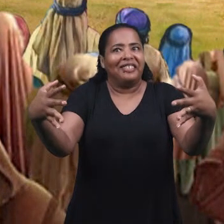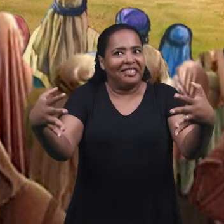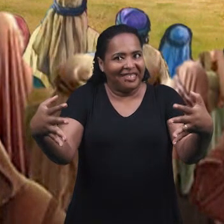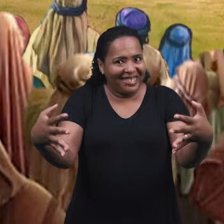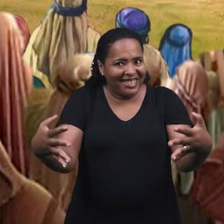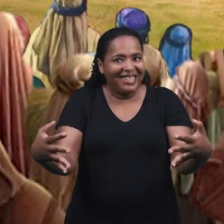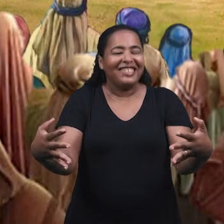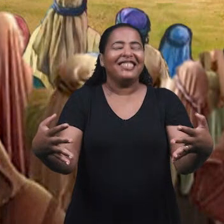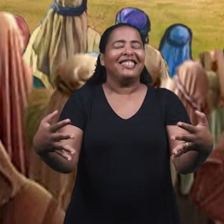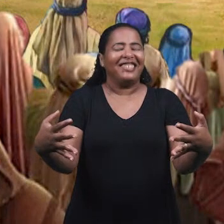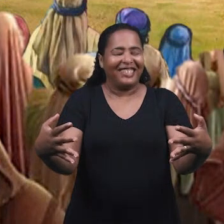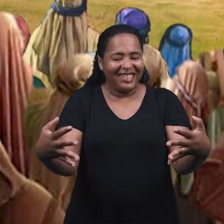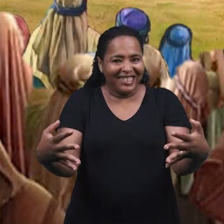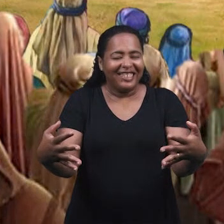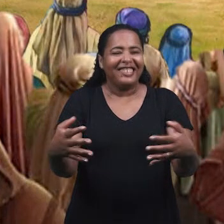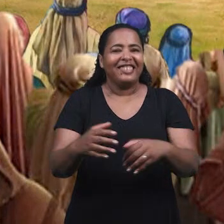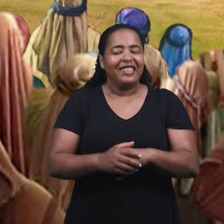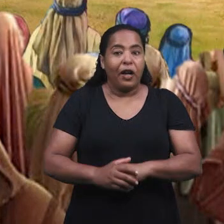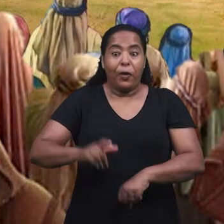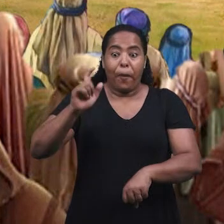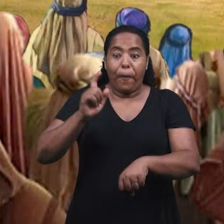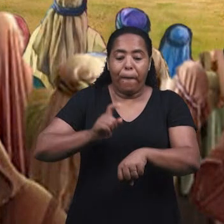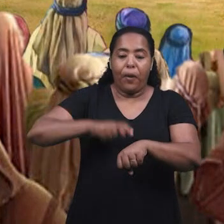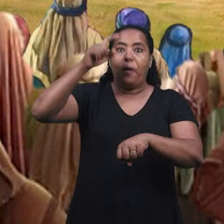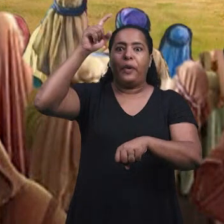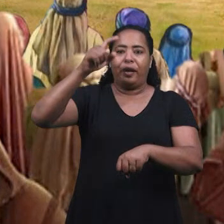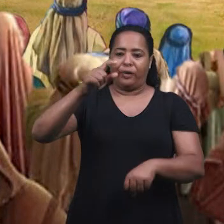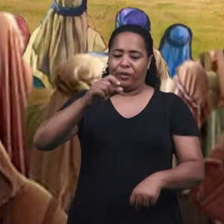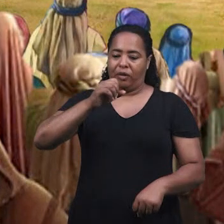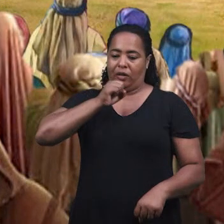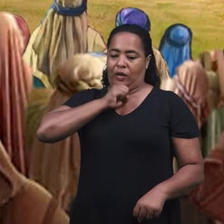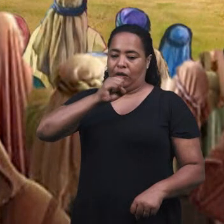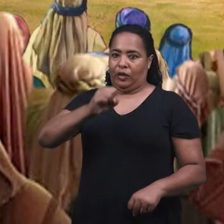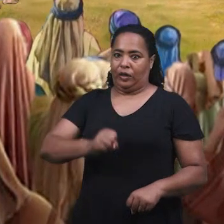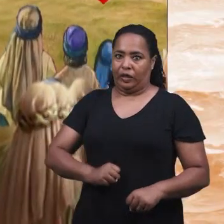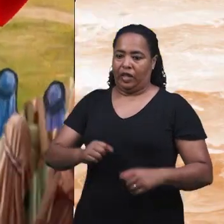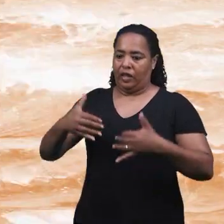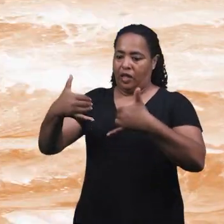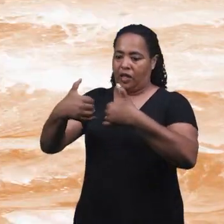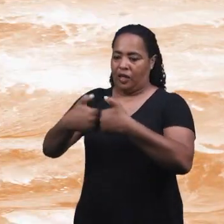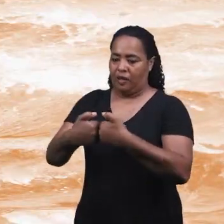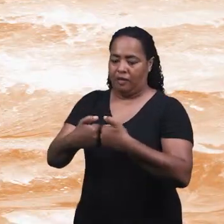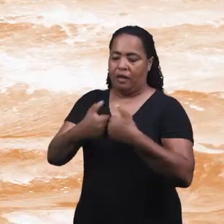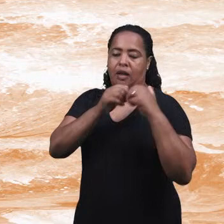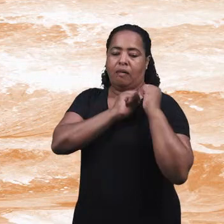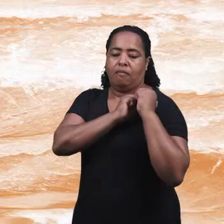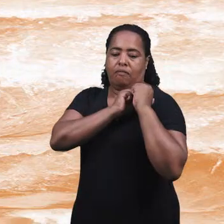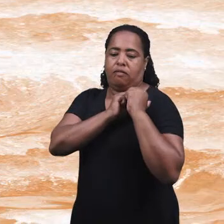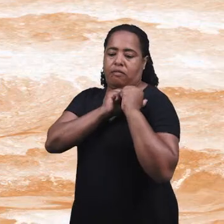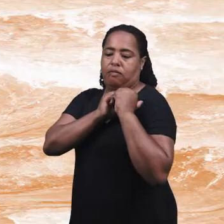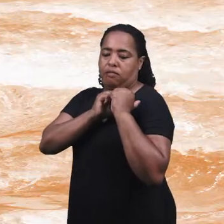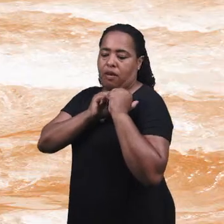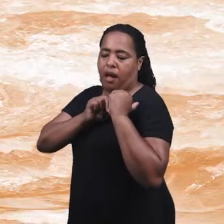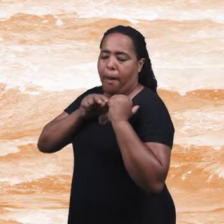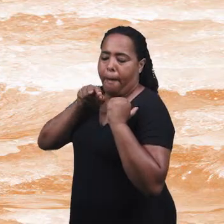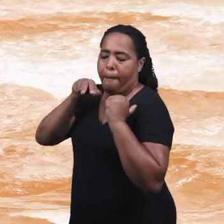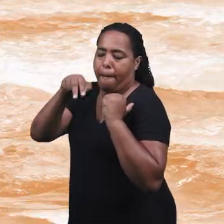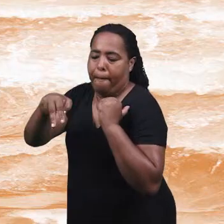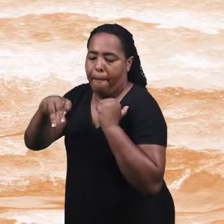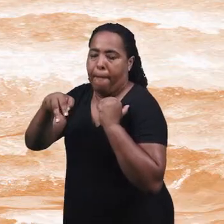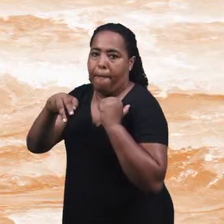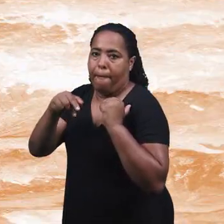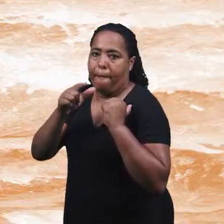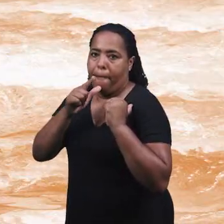passée. Regardez, ainsi que les sacrificateurs qui portaient l'arche ont mis leurs